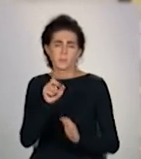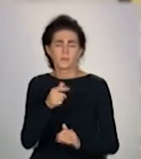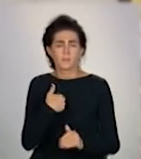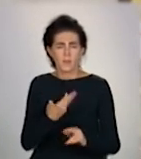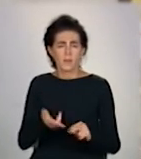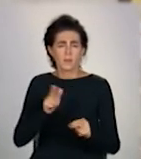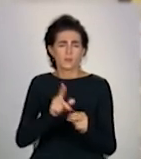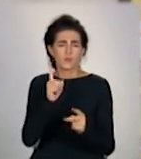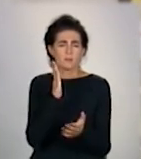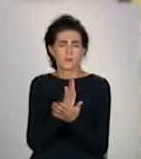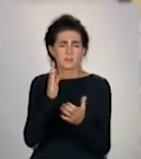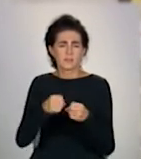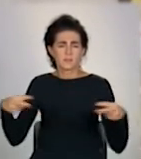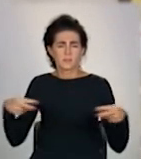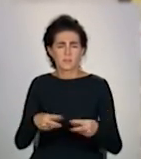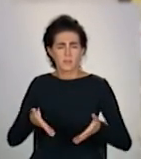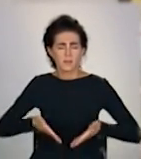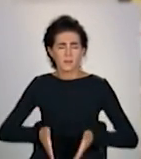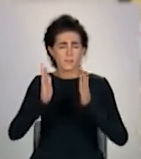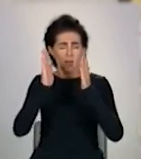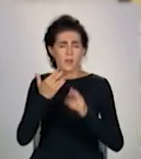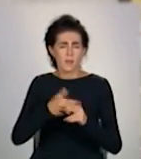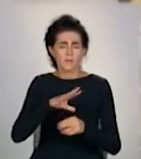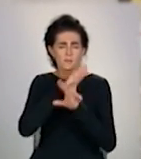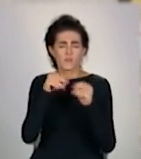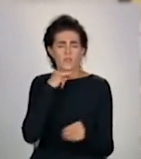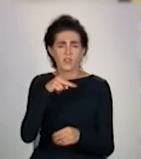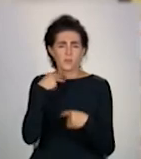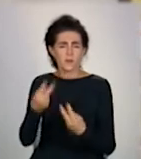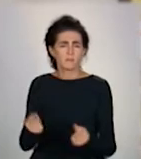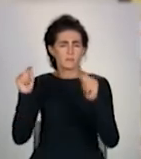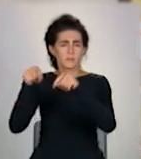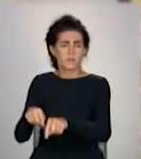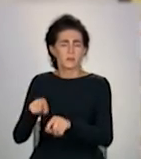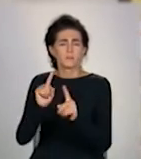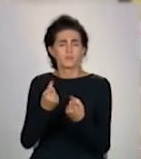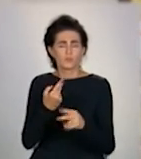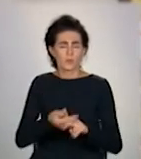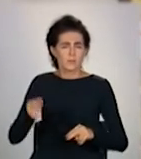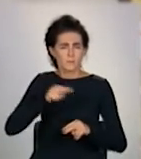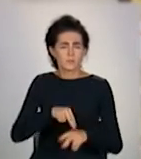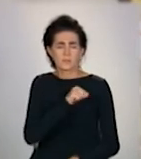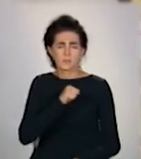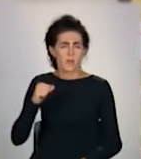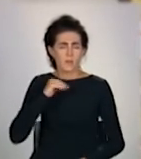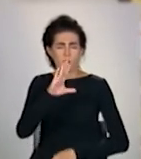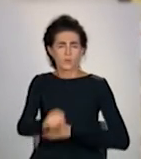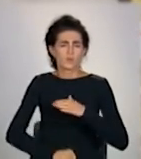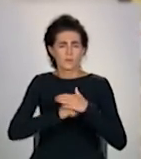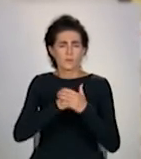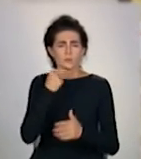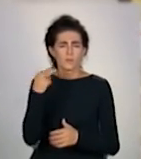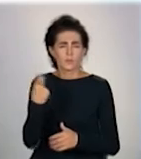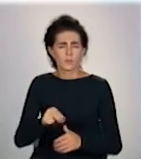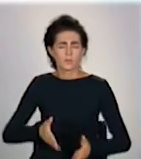в даному випадку, якщо ця еталонна траса, на якій ми зараз тренуємося, і акцентуємо увагу більше на неї, тому що вважається одна з найкращих